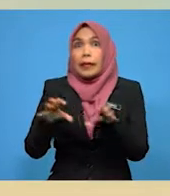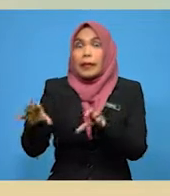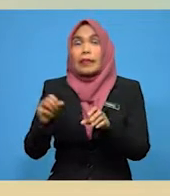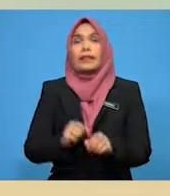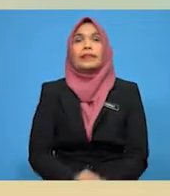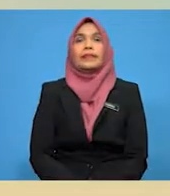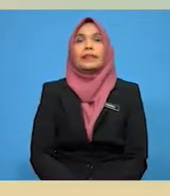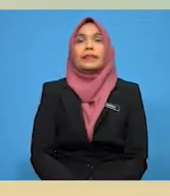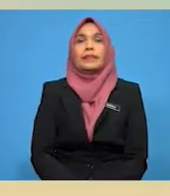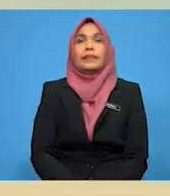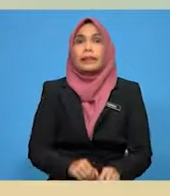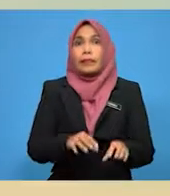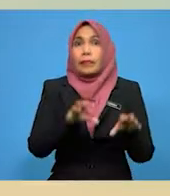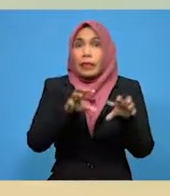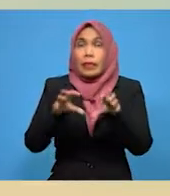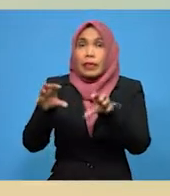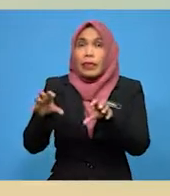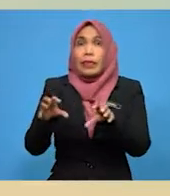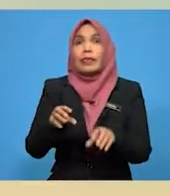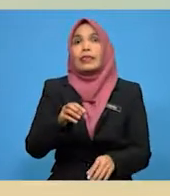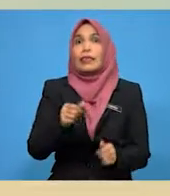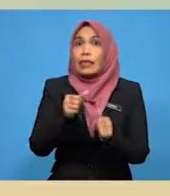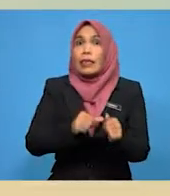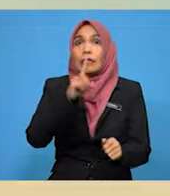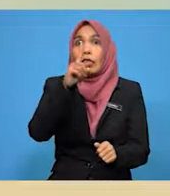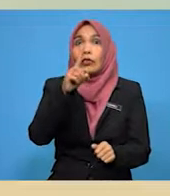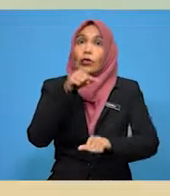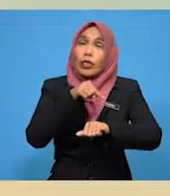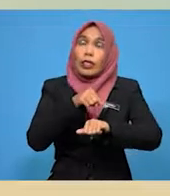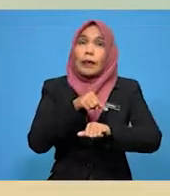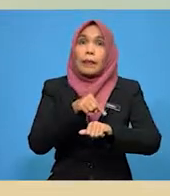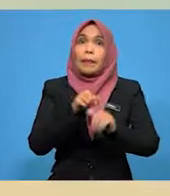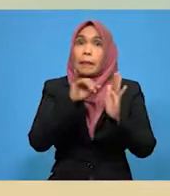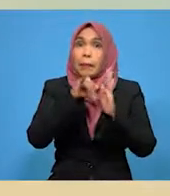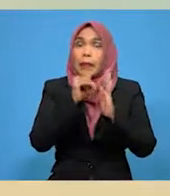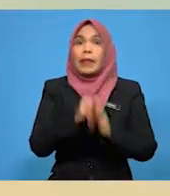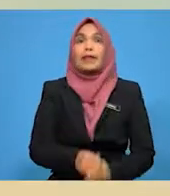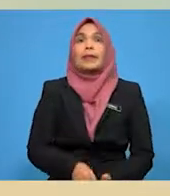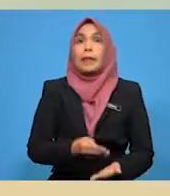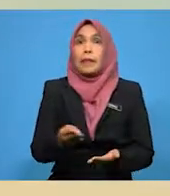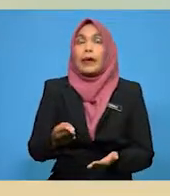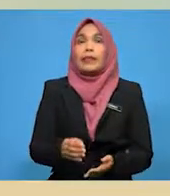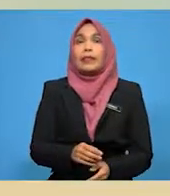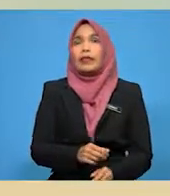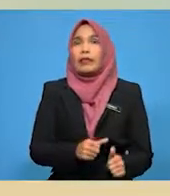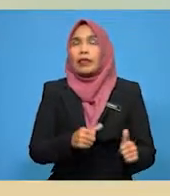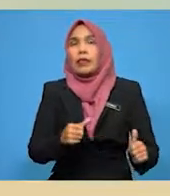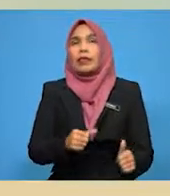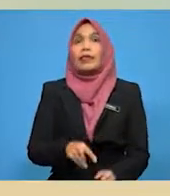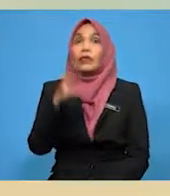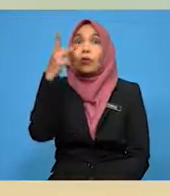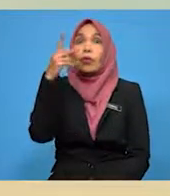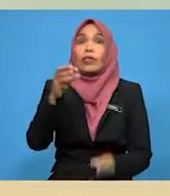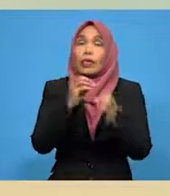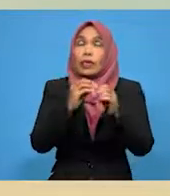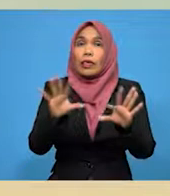Pergerakan seta tray setiap 1 jam adalah amat penting bagi mengelakkan kuning telur melekat pada kulit